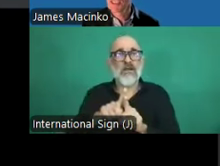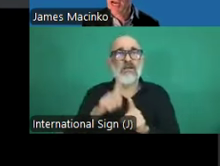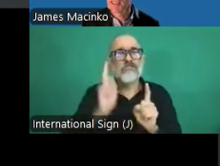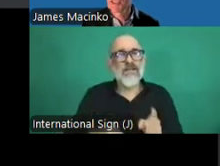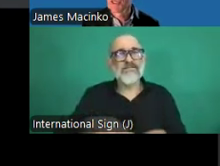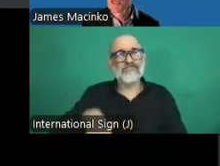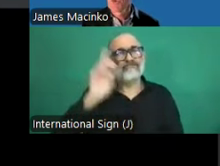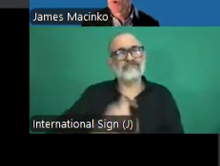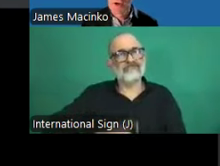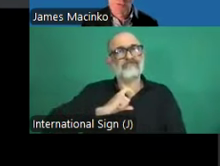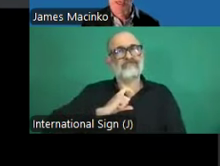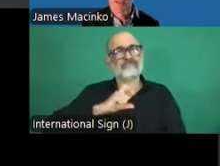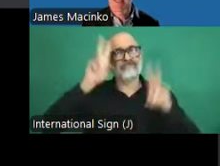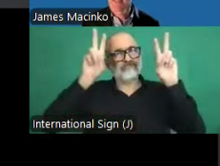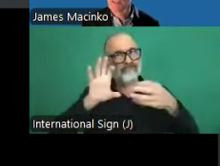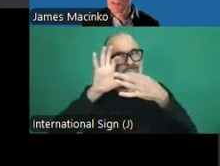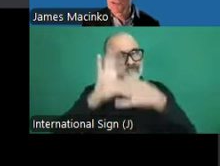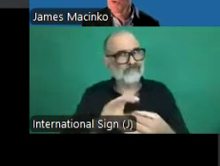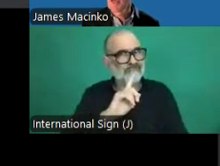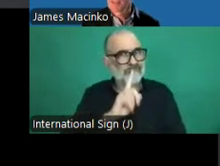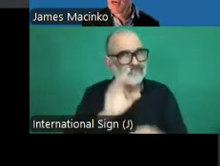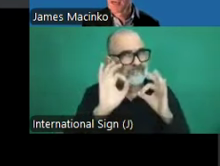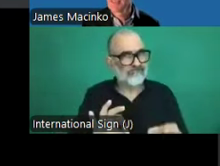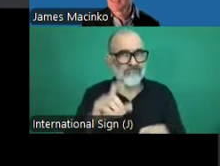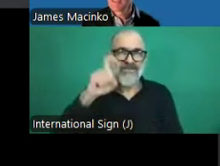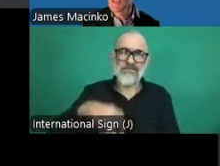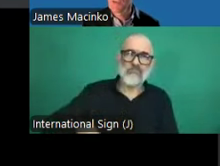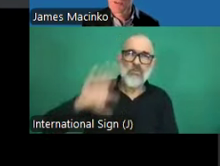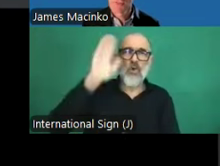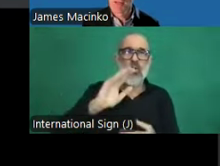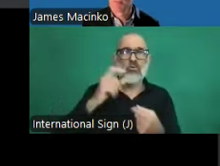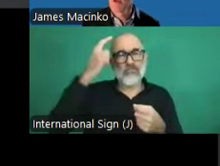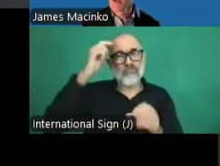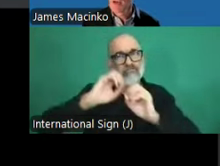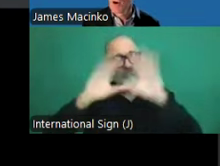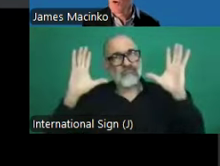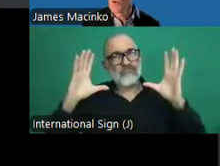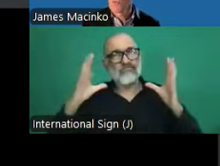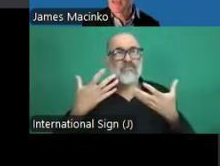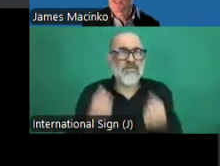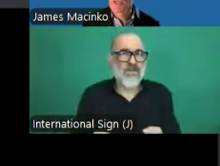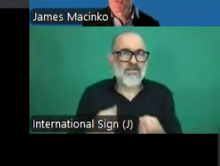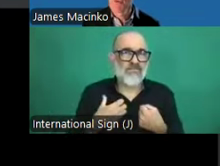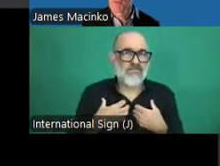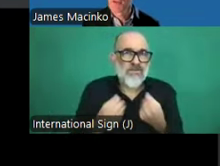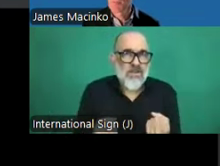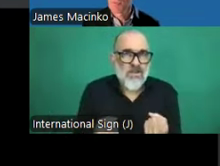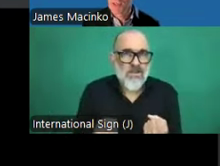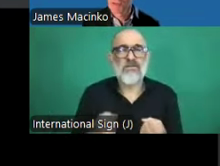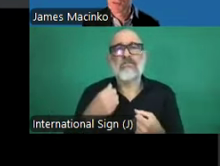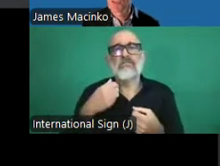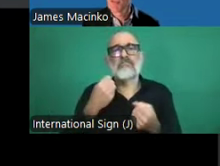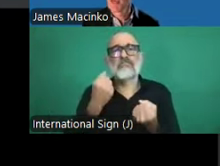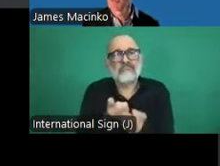santé totale à travers des équipes multidisciplinaires et coordonner les défis